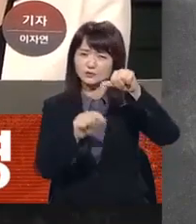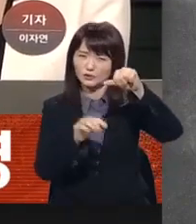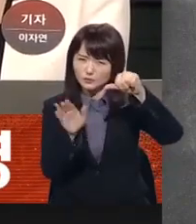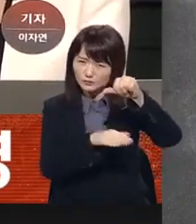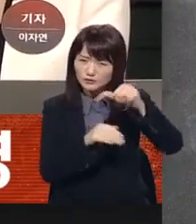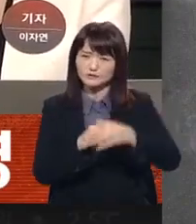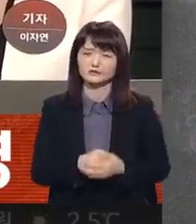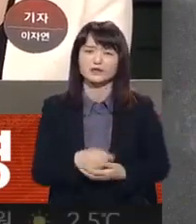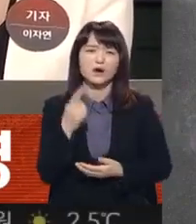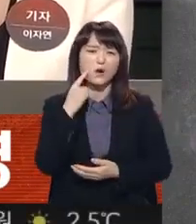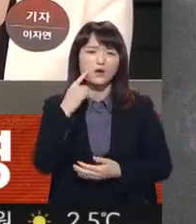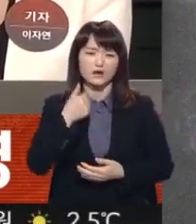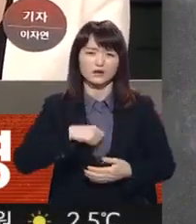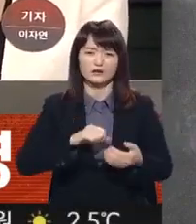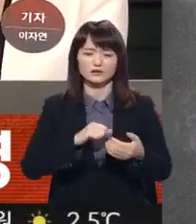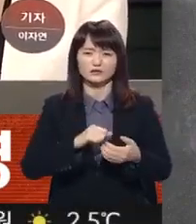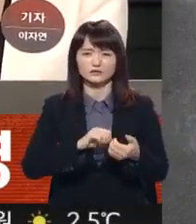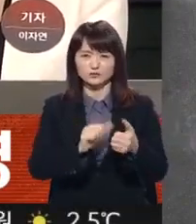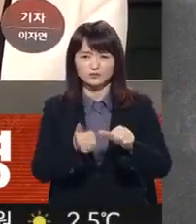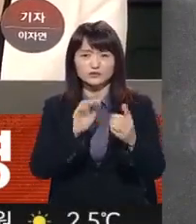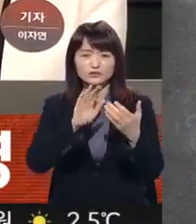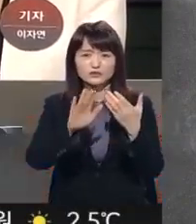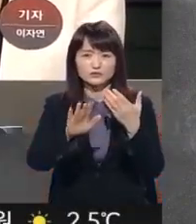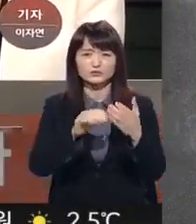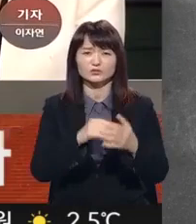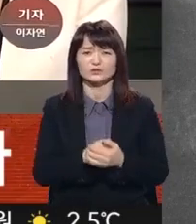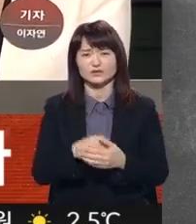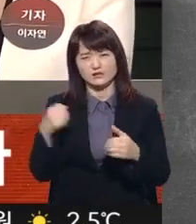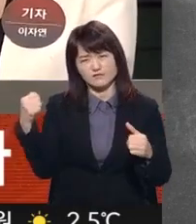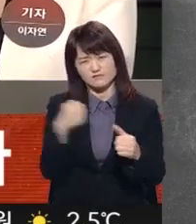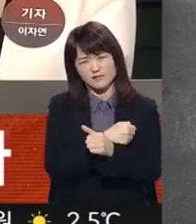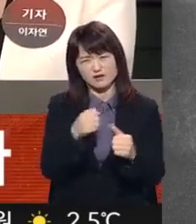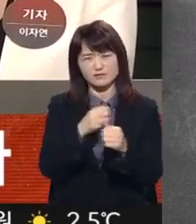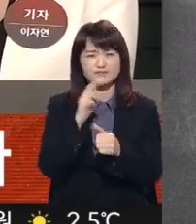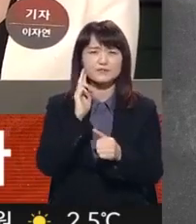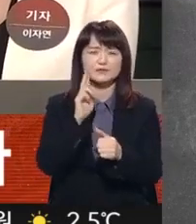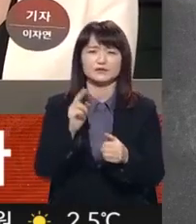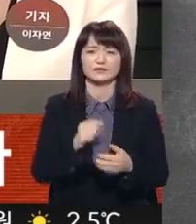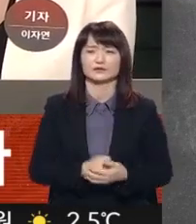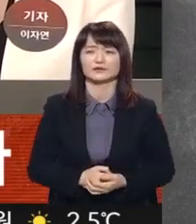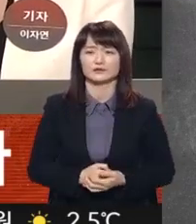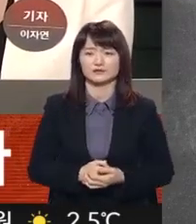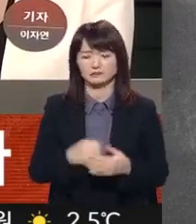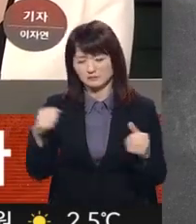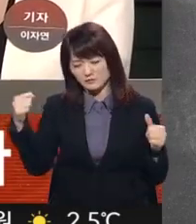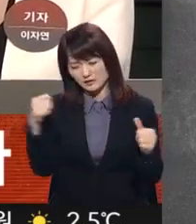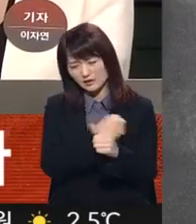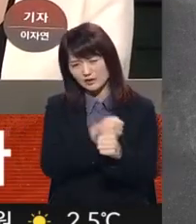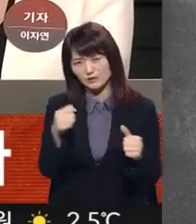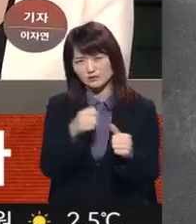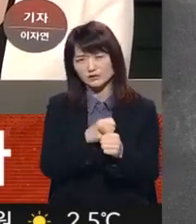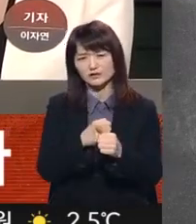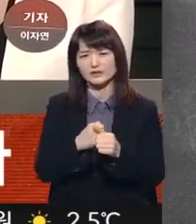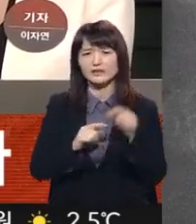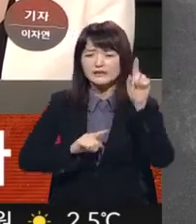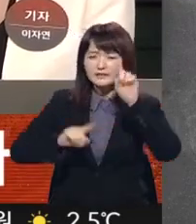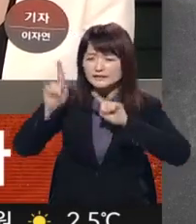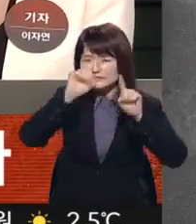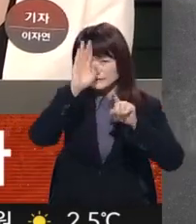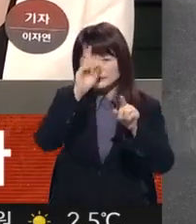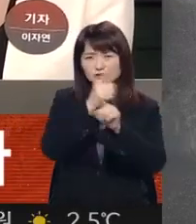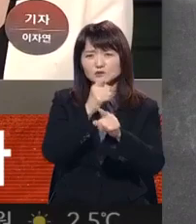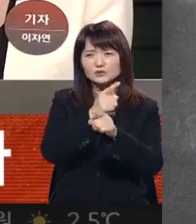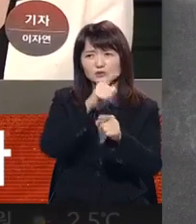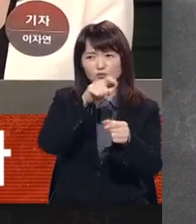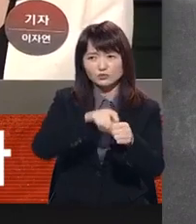숨진 지난 7일까지 지속적인 폭행이 있었던 것으로 확인했습니다. 이뿐만이 아니라 이 학대로 인한 상처를 치료하기 위해서